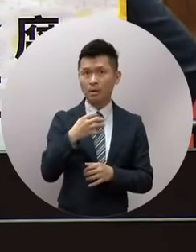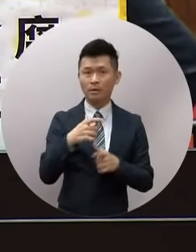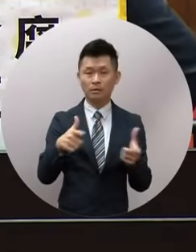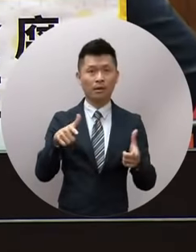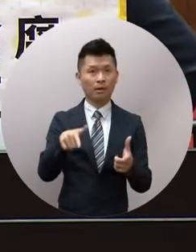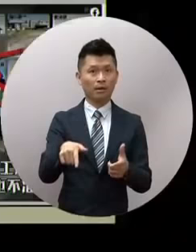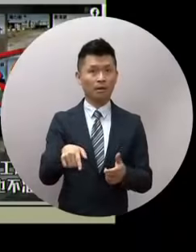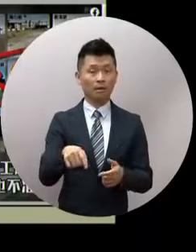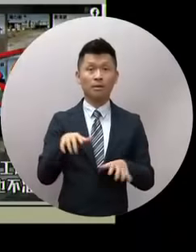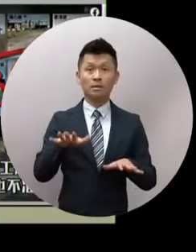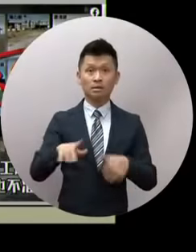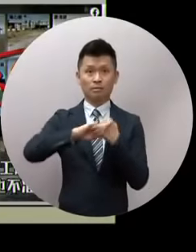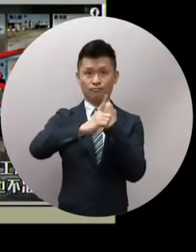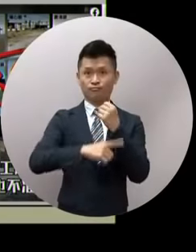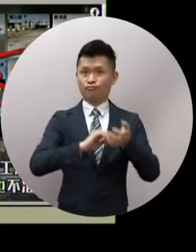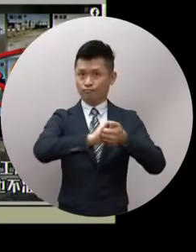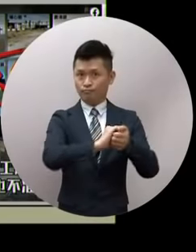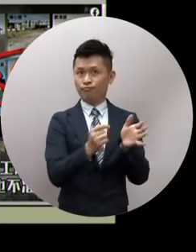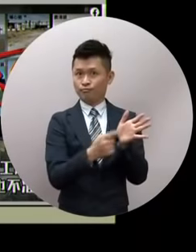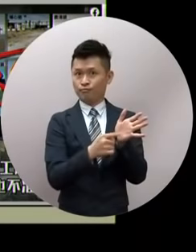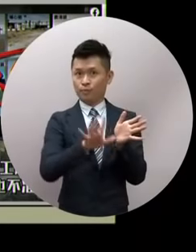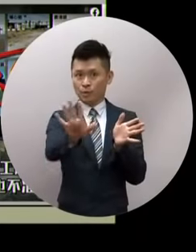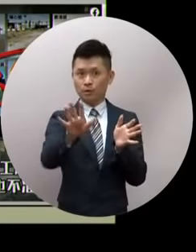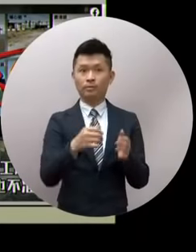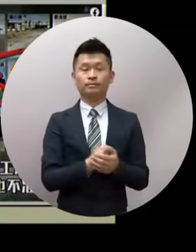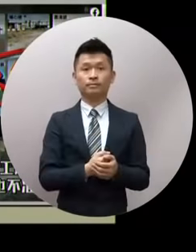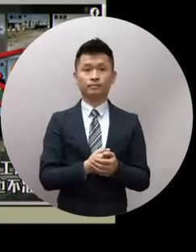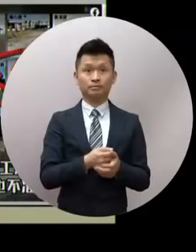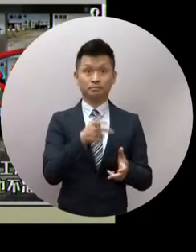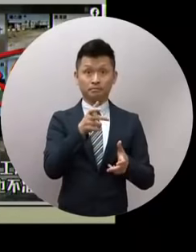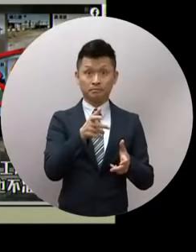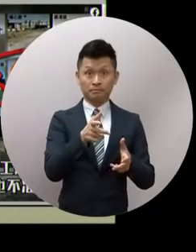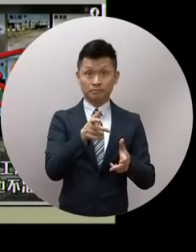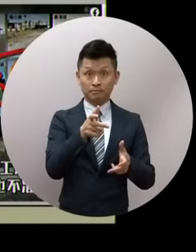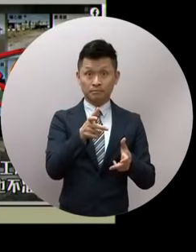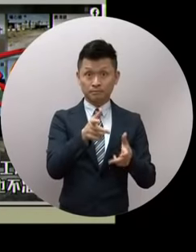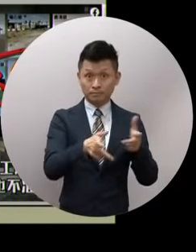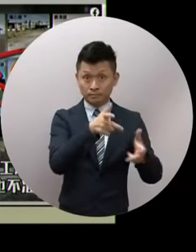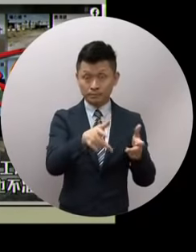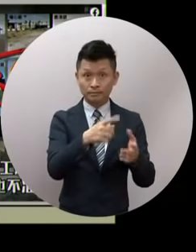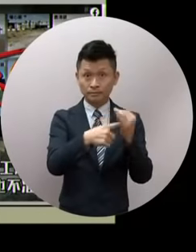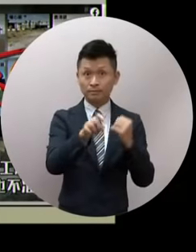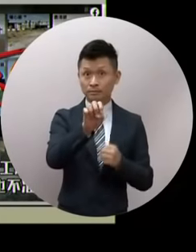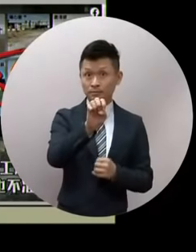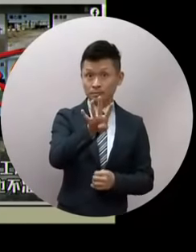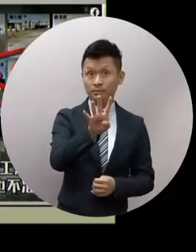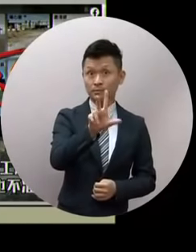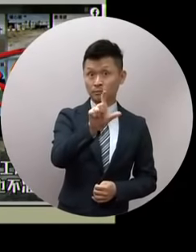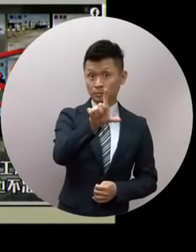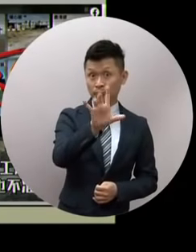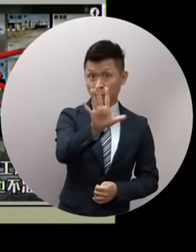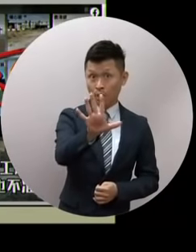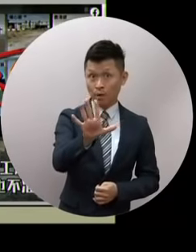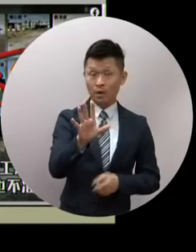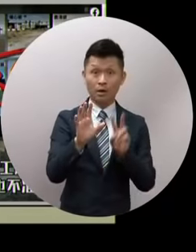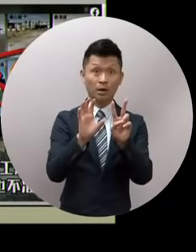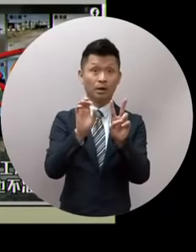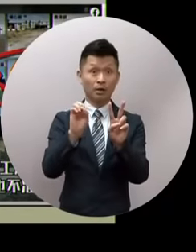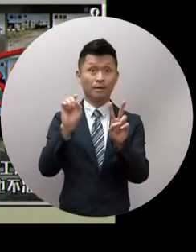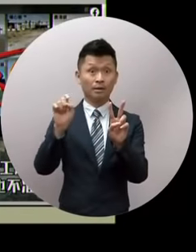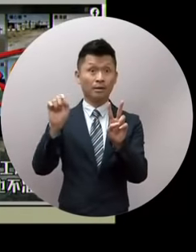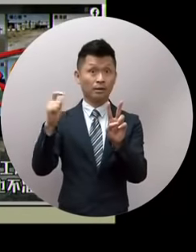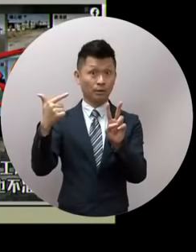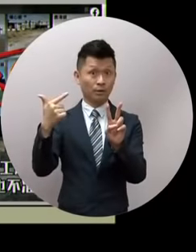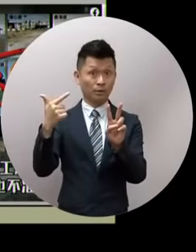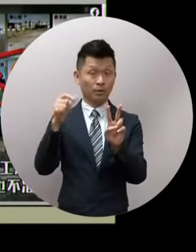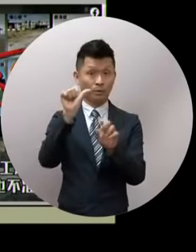现在既然已经有尚方宝剑了嘛，你拢中466斤啊，对不？2016年，我今嘛是讲这个2016年5月20号